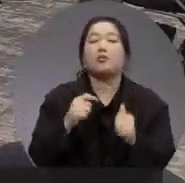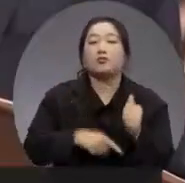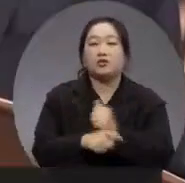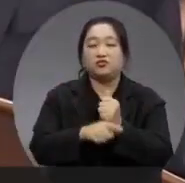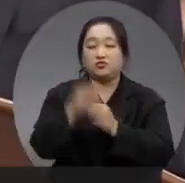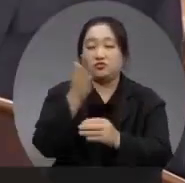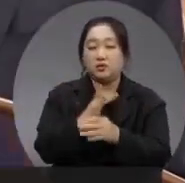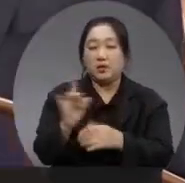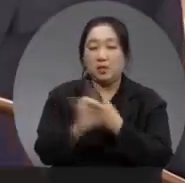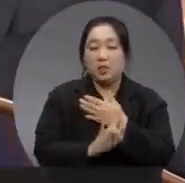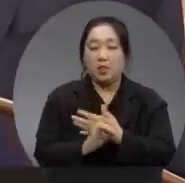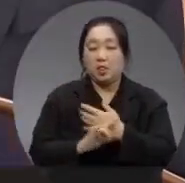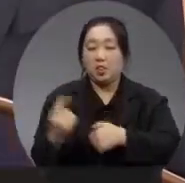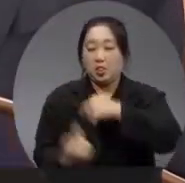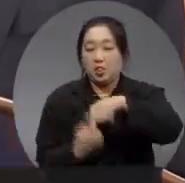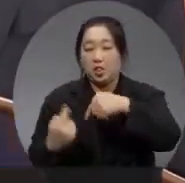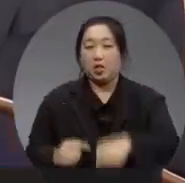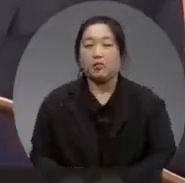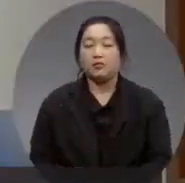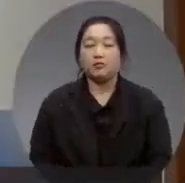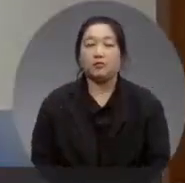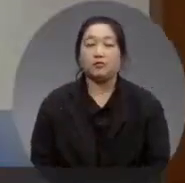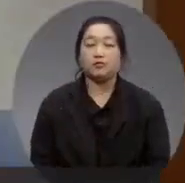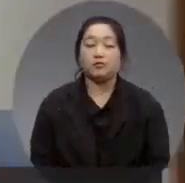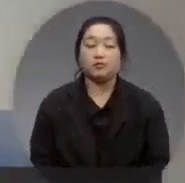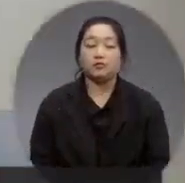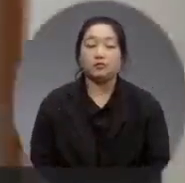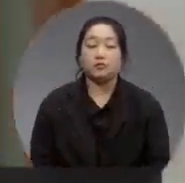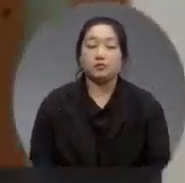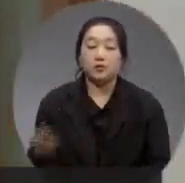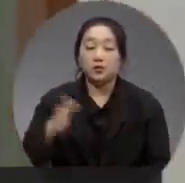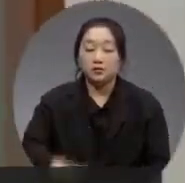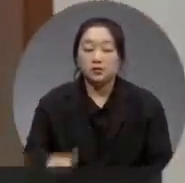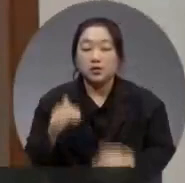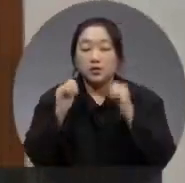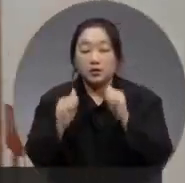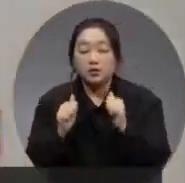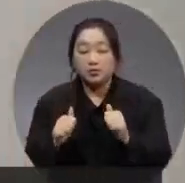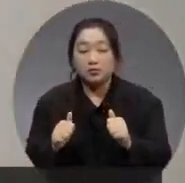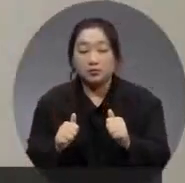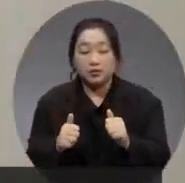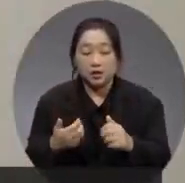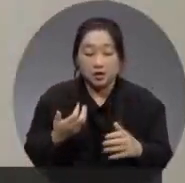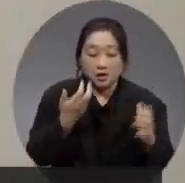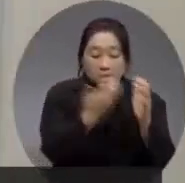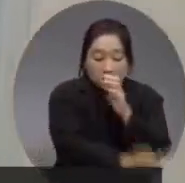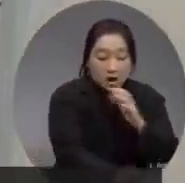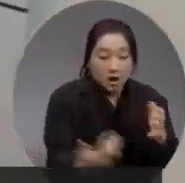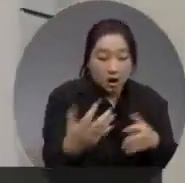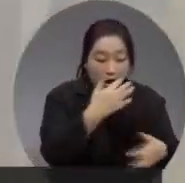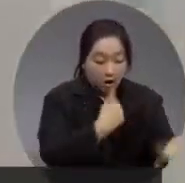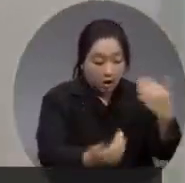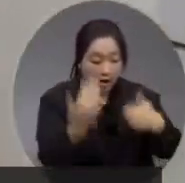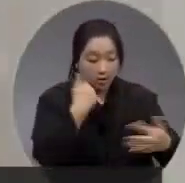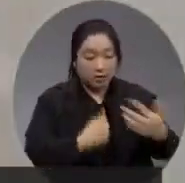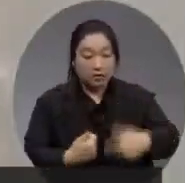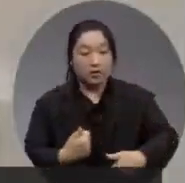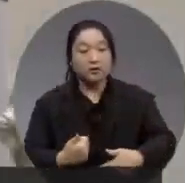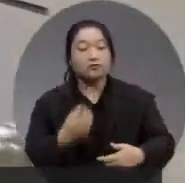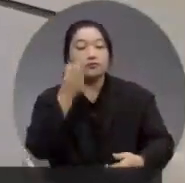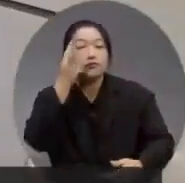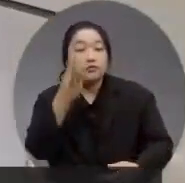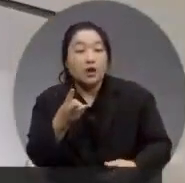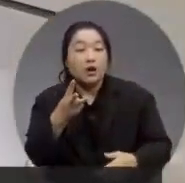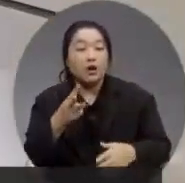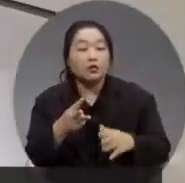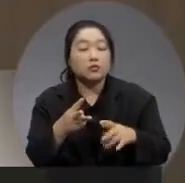검찰 수사를 통해서 밝혀질 일이라고 생각합니다 하지만 검찰이 전방위로 압수수색을 한지 석달이 다되도록 소환조사는 주로